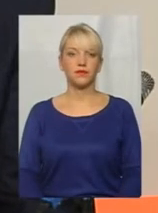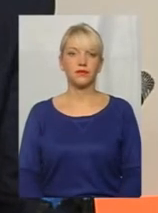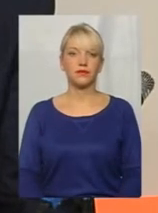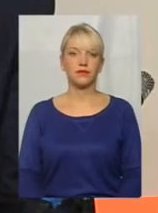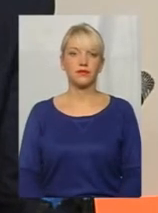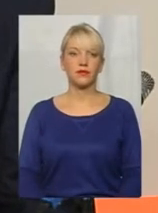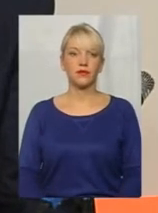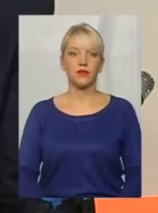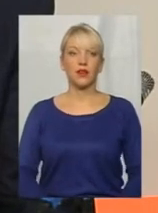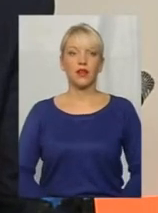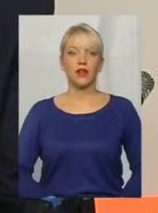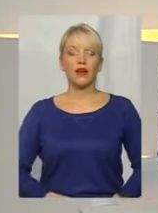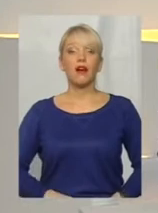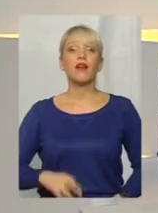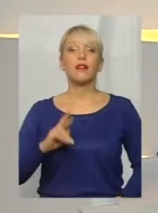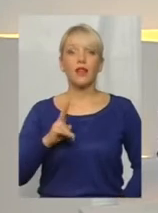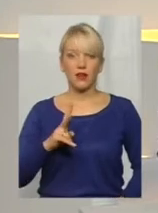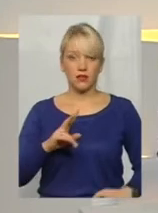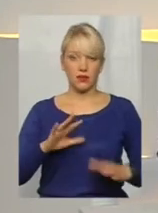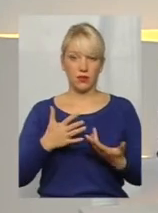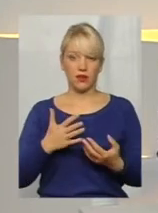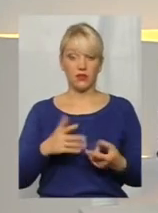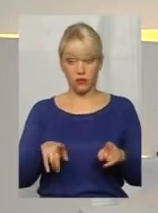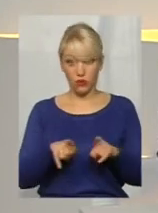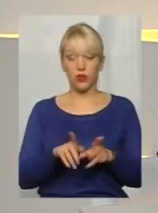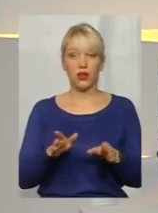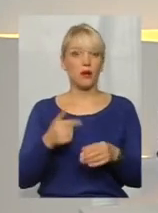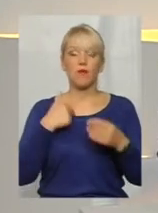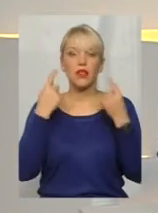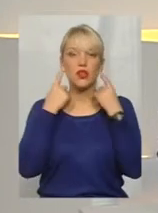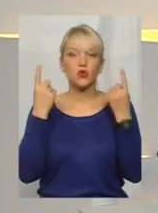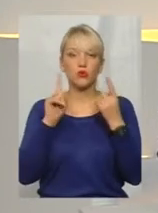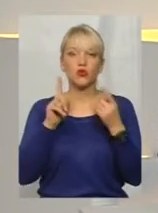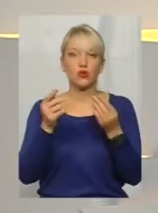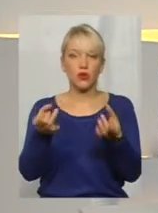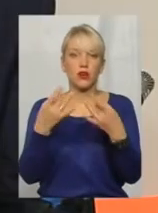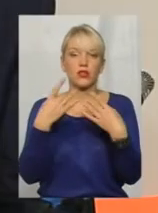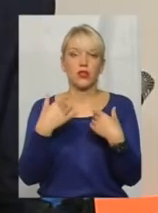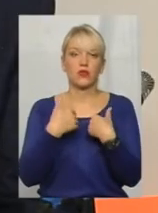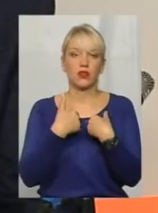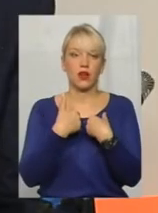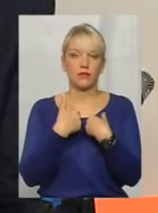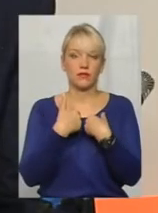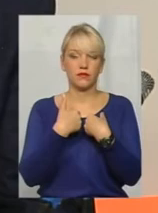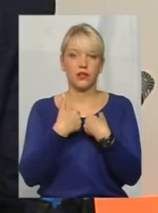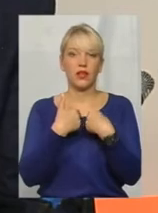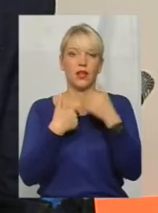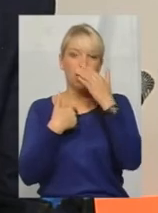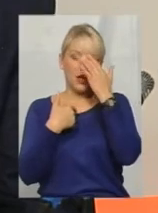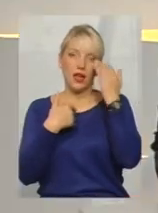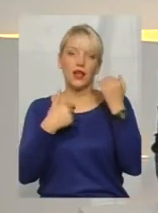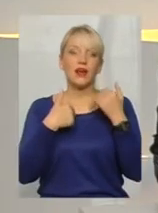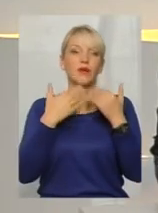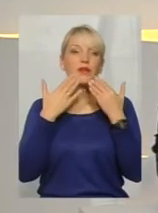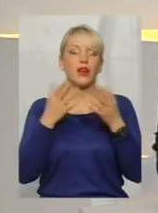Як трапляється? Трапляється. Що ми не чуємо, що нам говорять, що ми говоримо, але дуже добре чуємо. Добре, я питаю, як би це мало